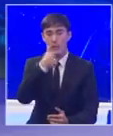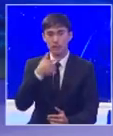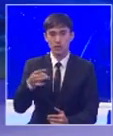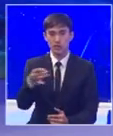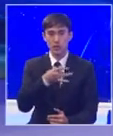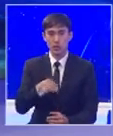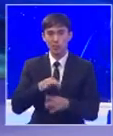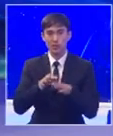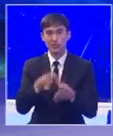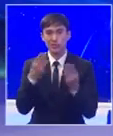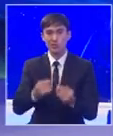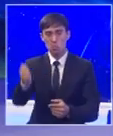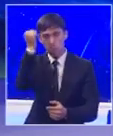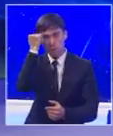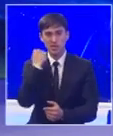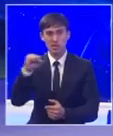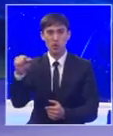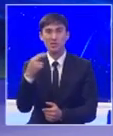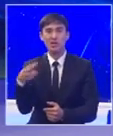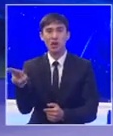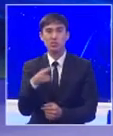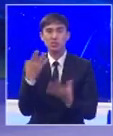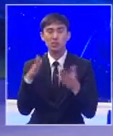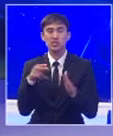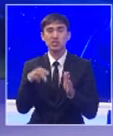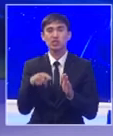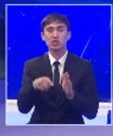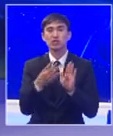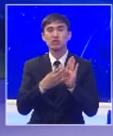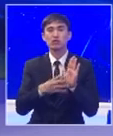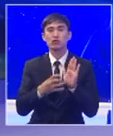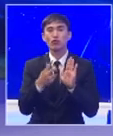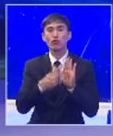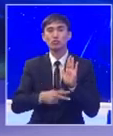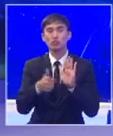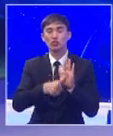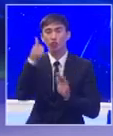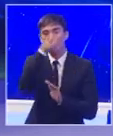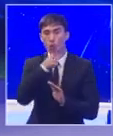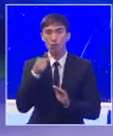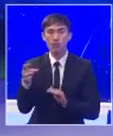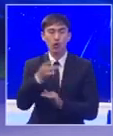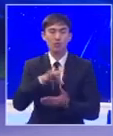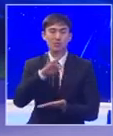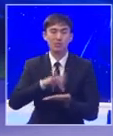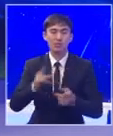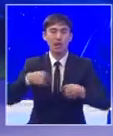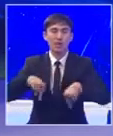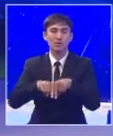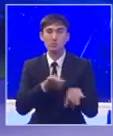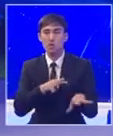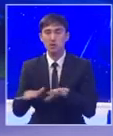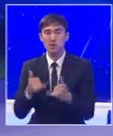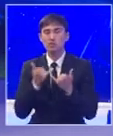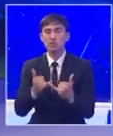Панфиловском районе прошел День памяти героев декабрьских событий 1986 года. В районном центре был организован ряд